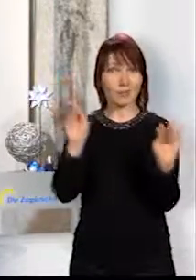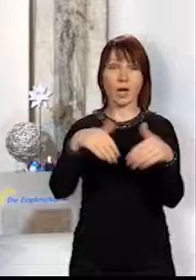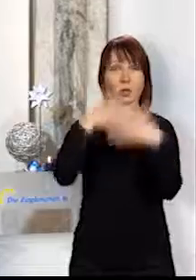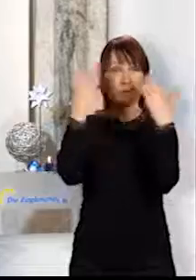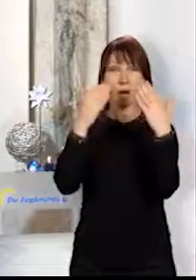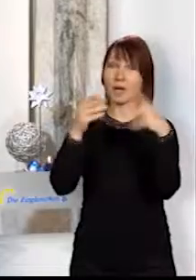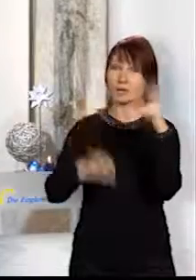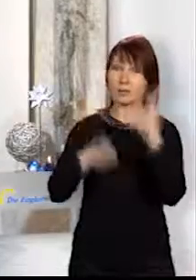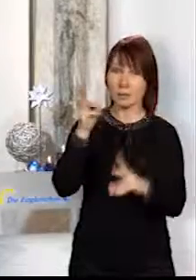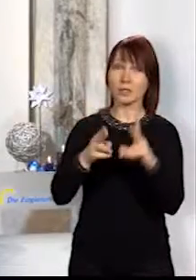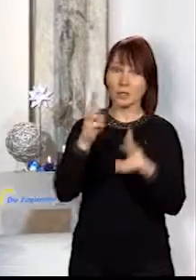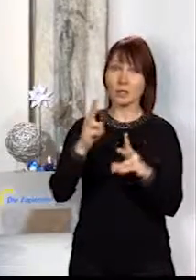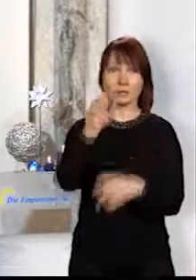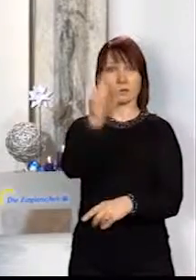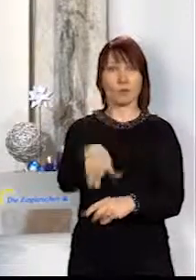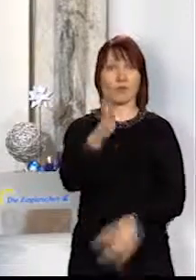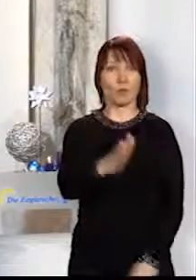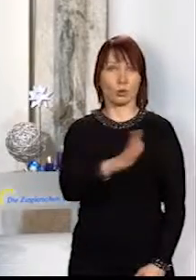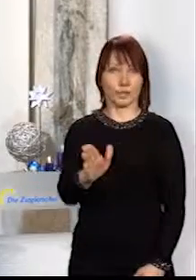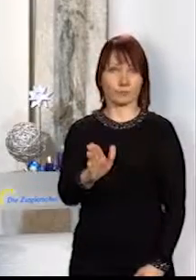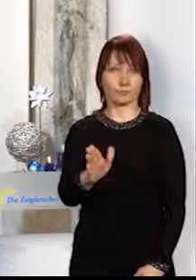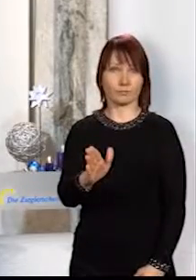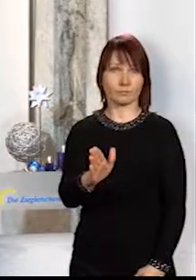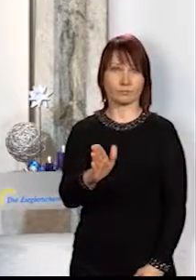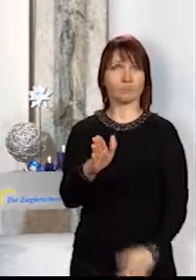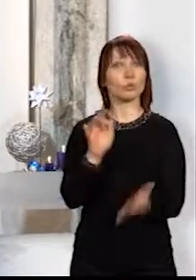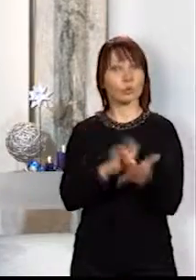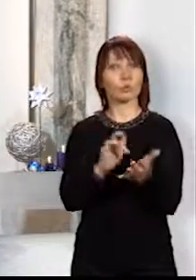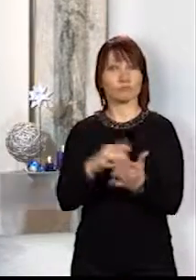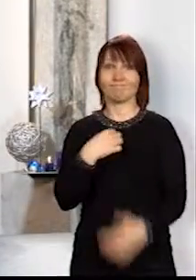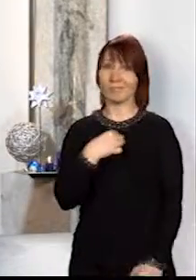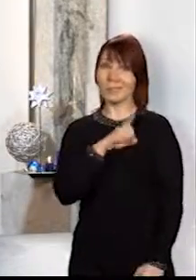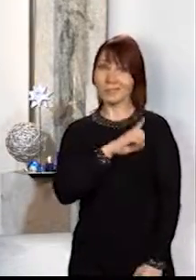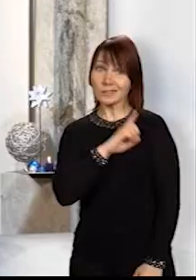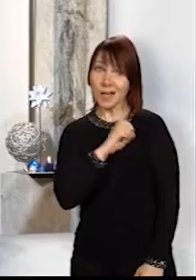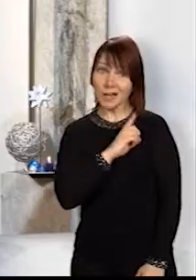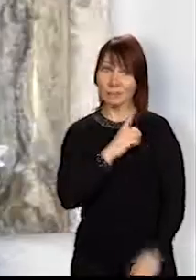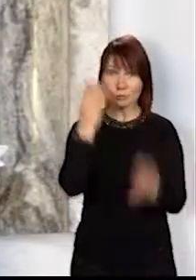Das Wort, das ich geredet habe, das wird ihn richten am jüngsten Tage.